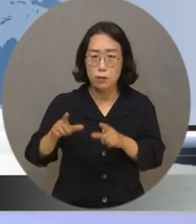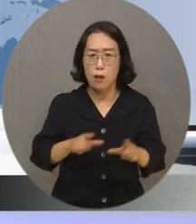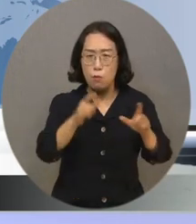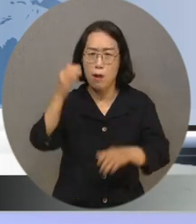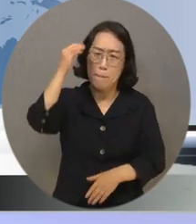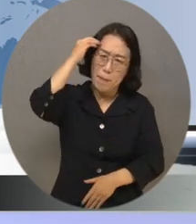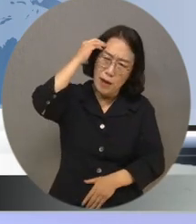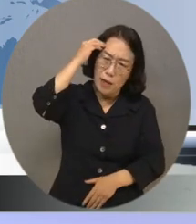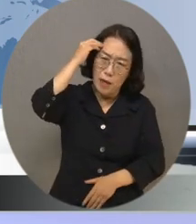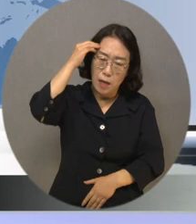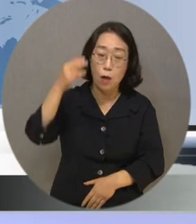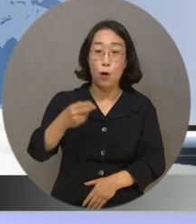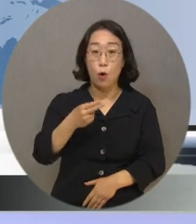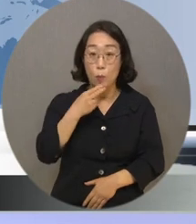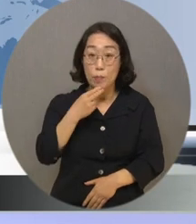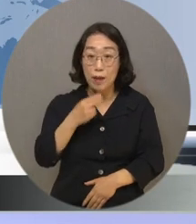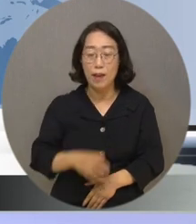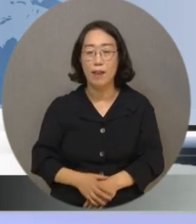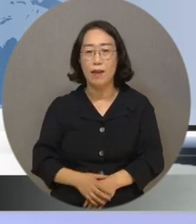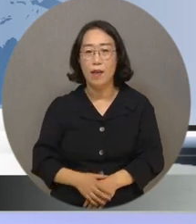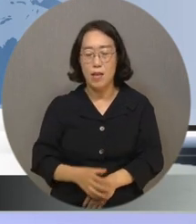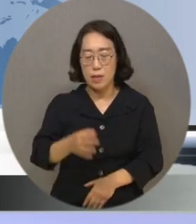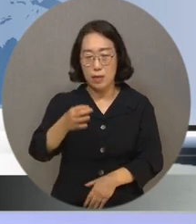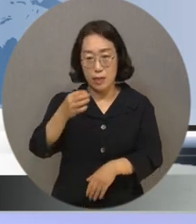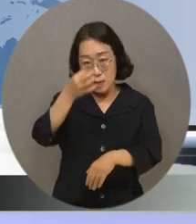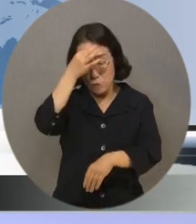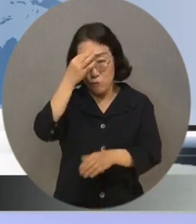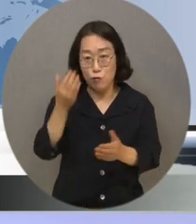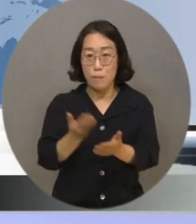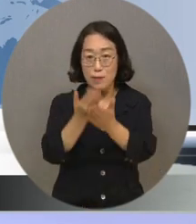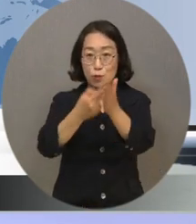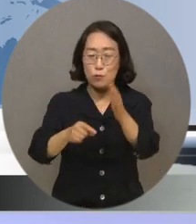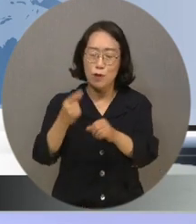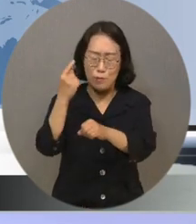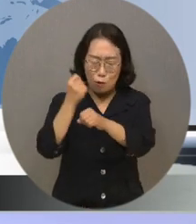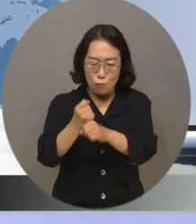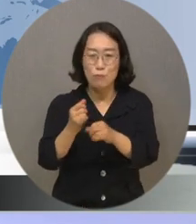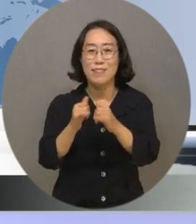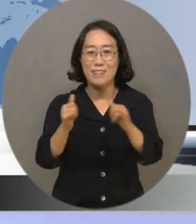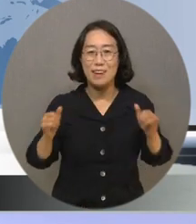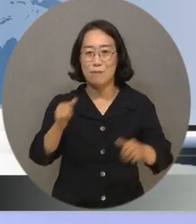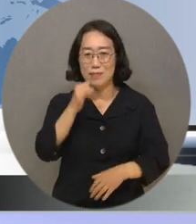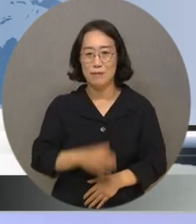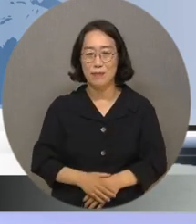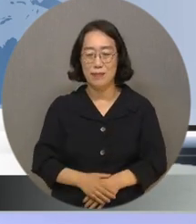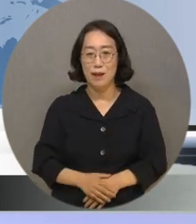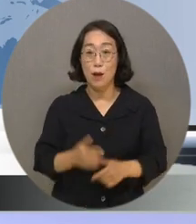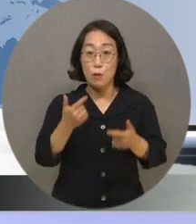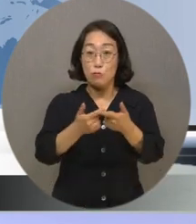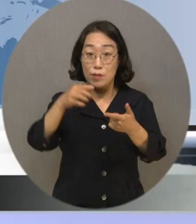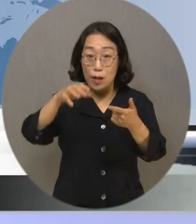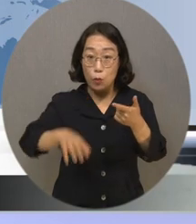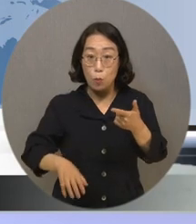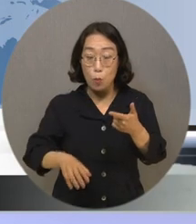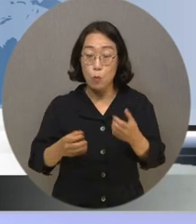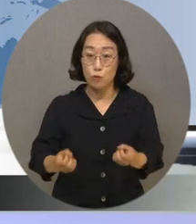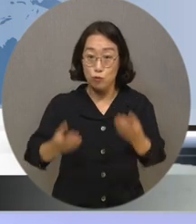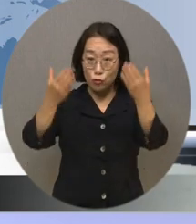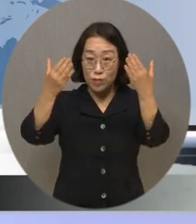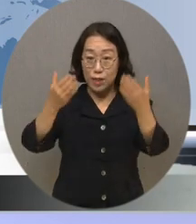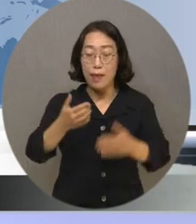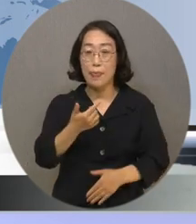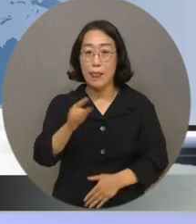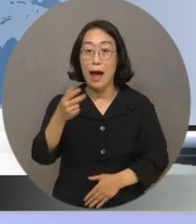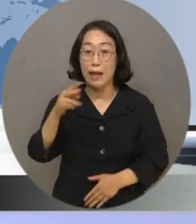방해하는 장애물이 되지 않도록 이 기술 개발에 힘을 모으는 사람들이 있습니다. 얼마 전 부산에서 열린 페스티벌